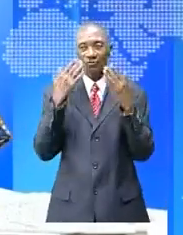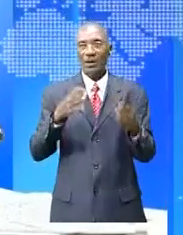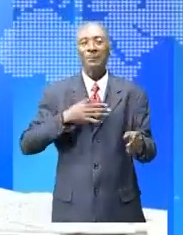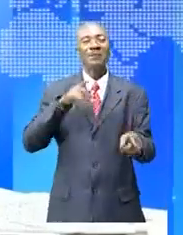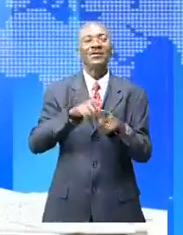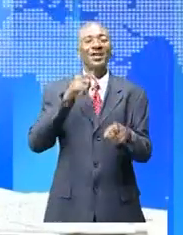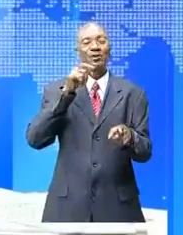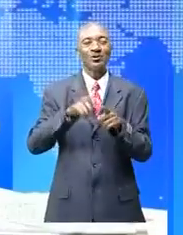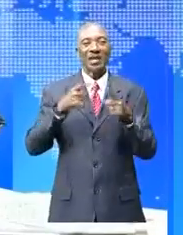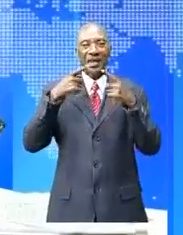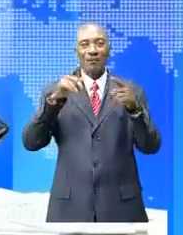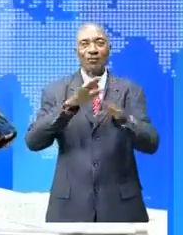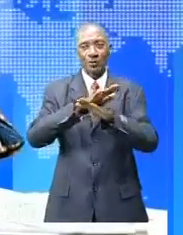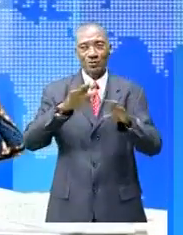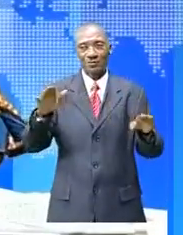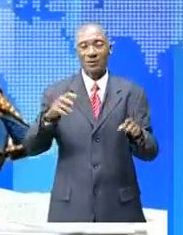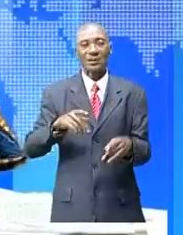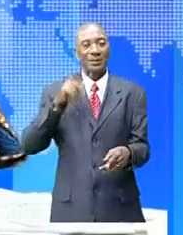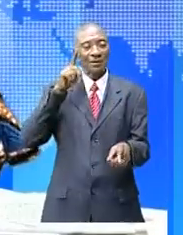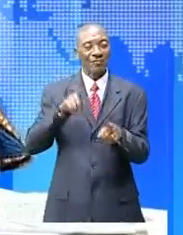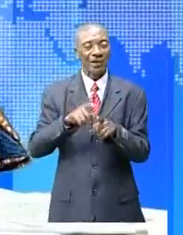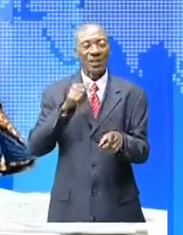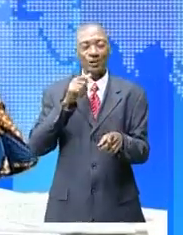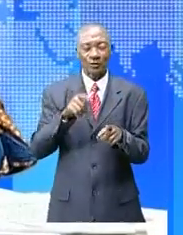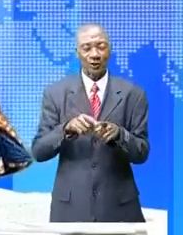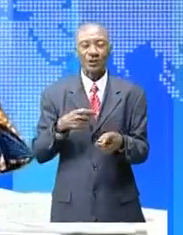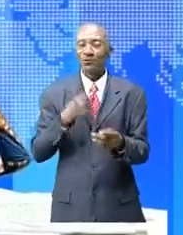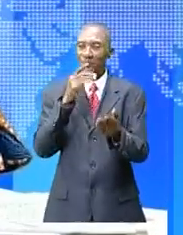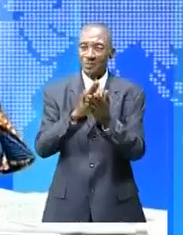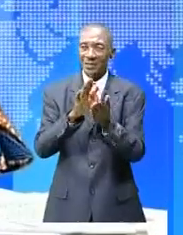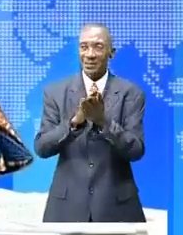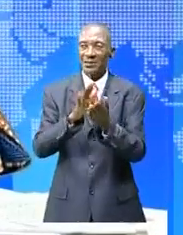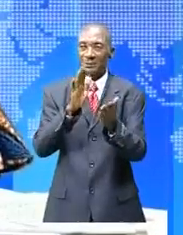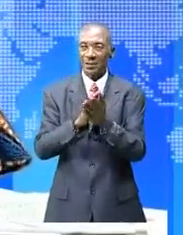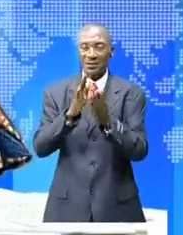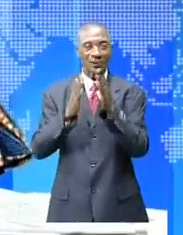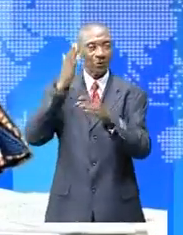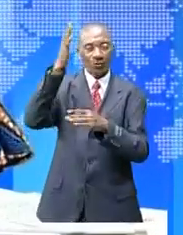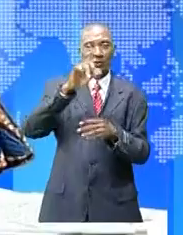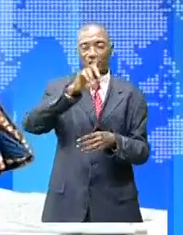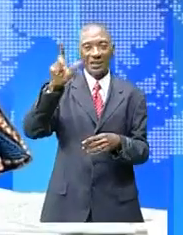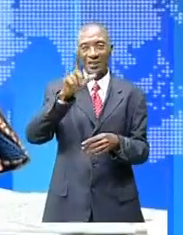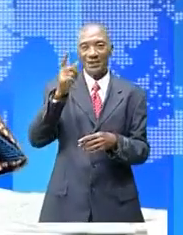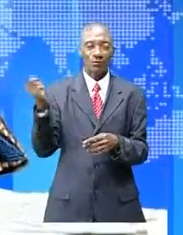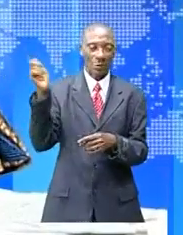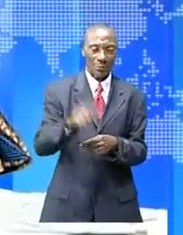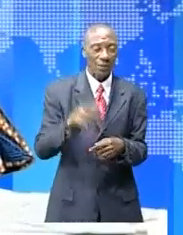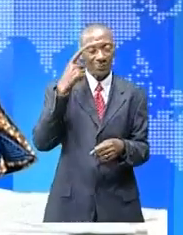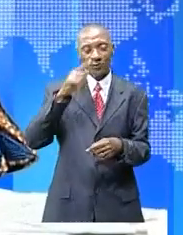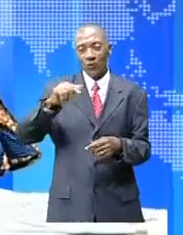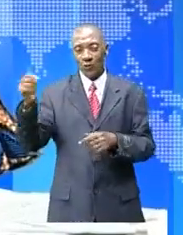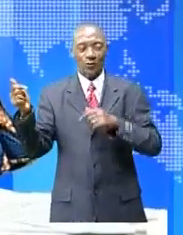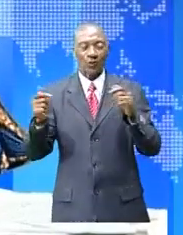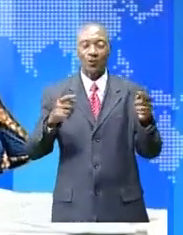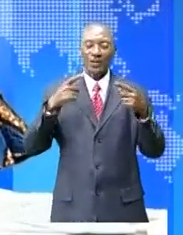ce journal. Encore une fois, mesdames et messieurs, merci de l'attention soutenue accordée à cette édition. Une édition réalisée